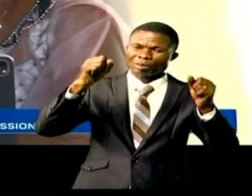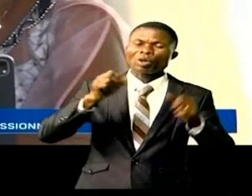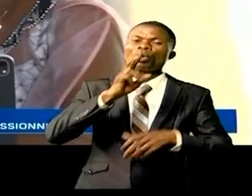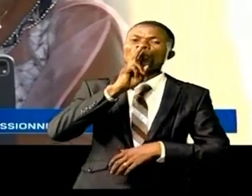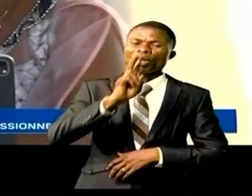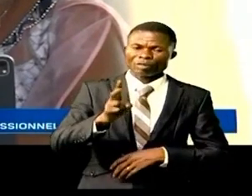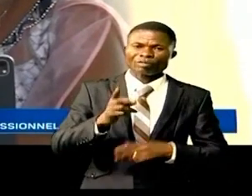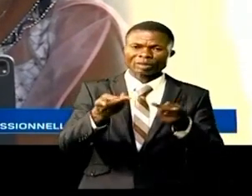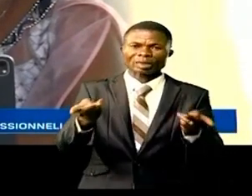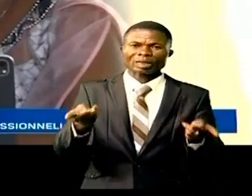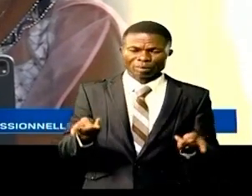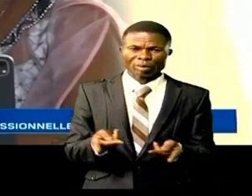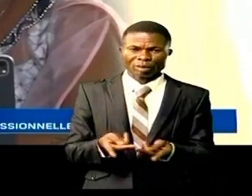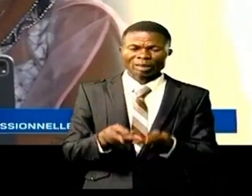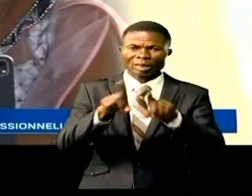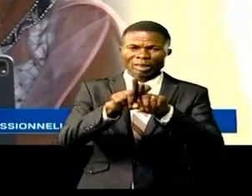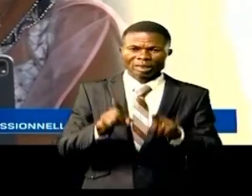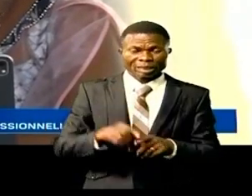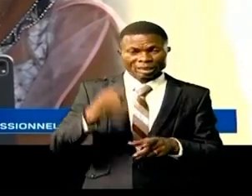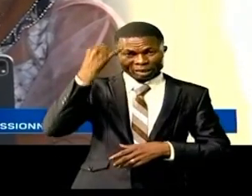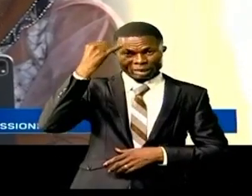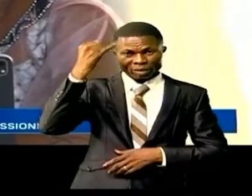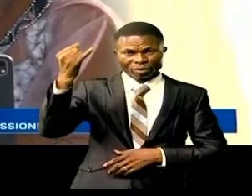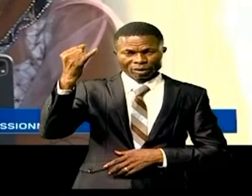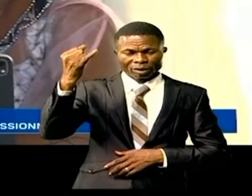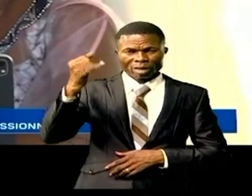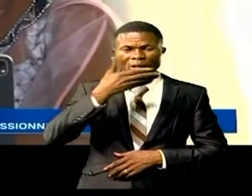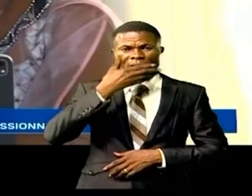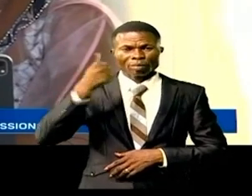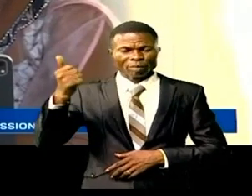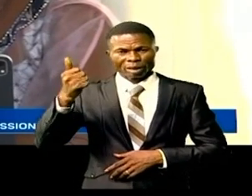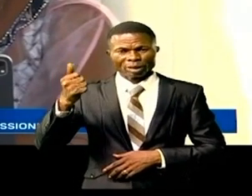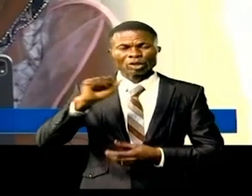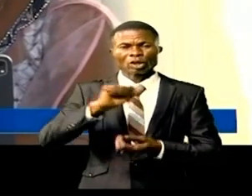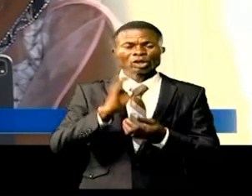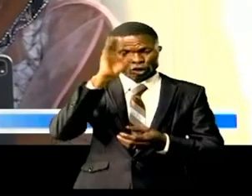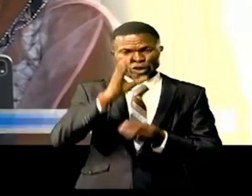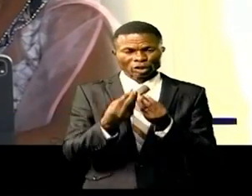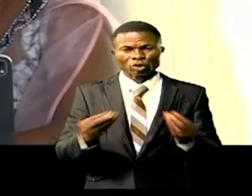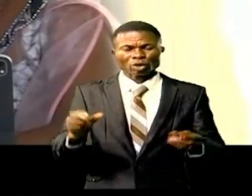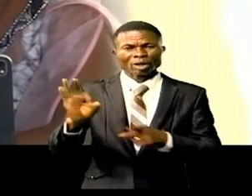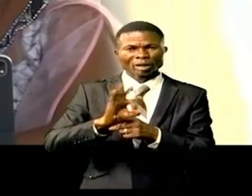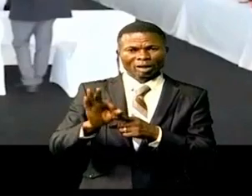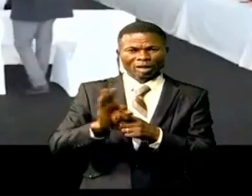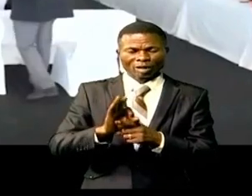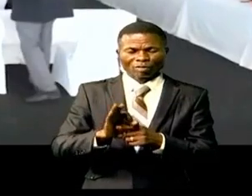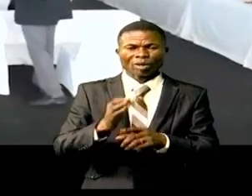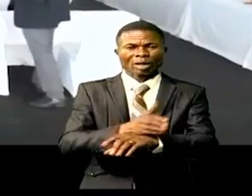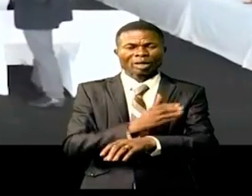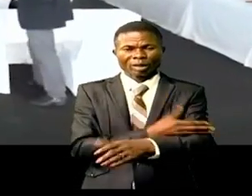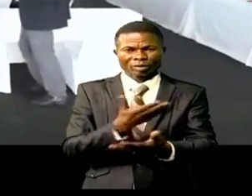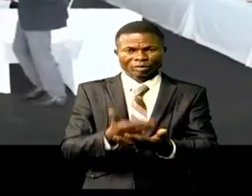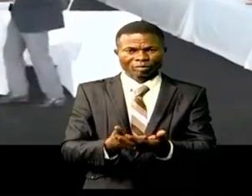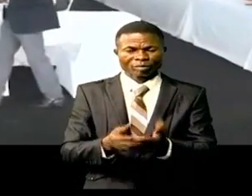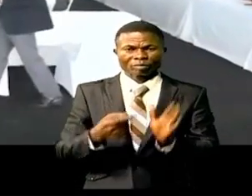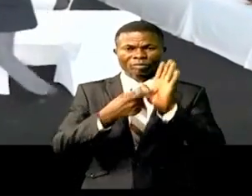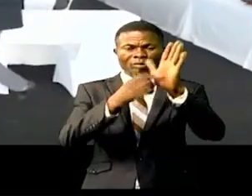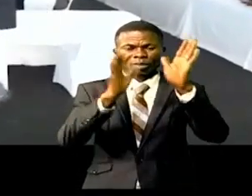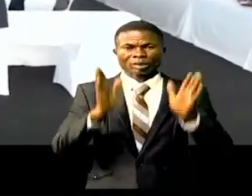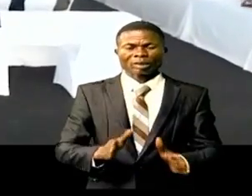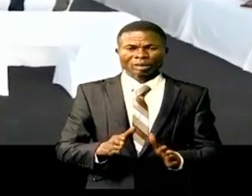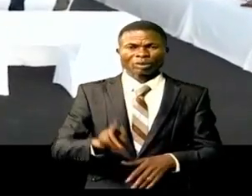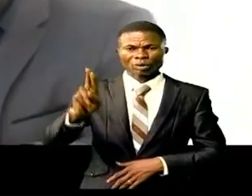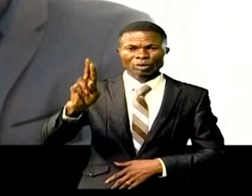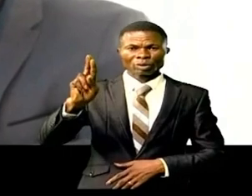du terrain et dans l'optique d'une meilleure adéquation formation-emploi. Par ailleurs, le représentant de l'UNESCO